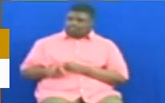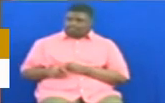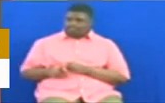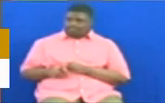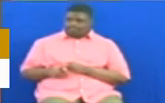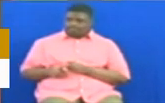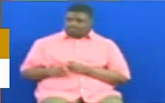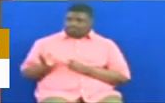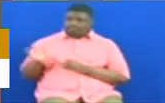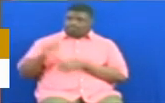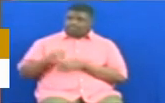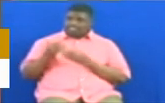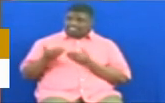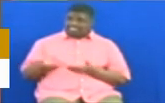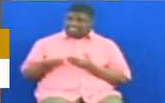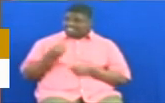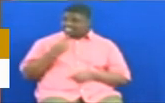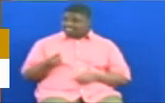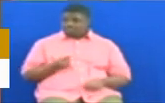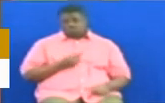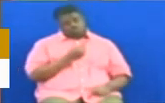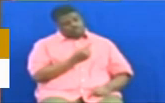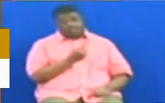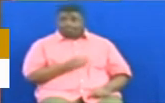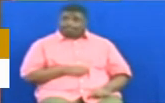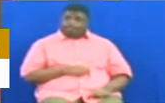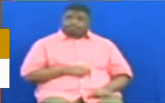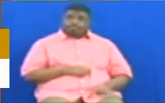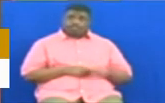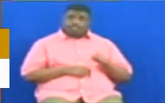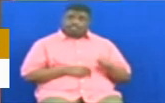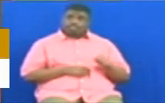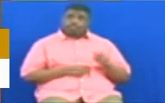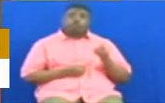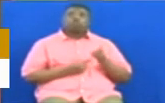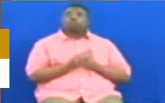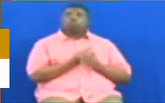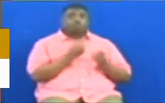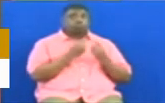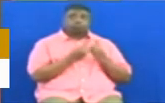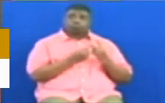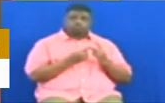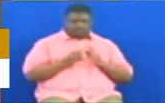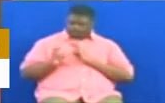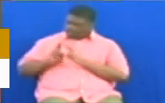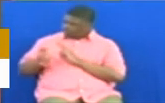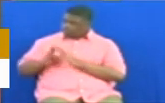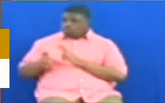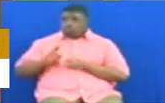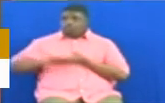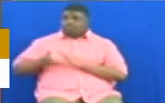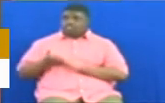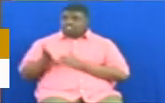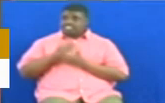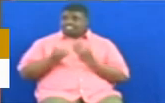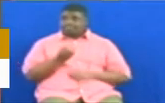ya accommodate. Kwa hiyo niseme tu kwanza, la kwanza, hii ni matokeo ya mazungumzo, majadiliano na mwafaka kati ya